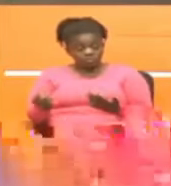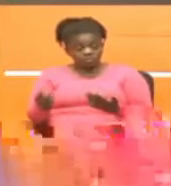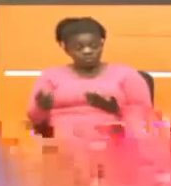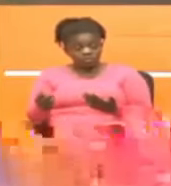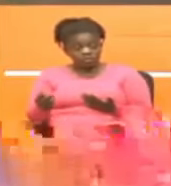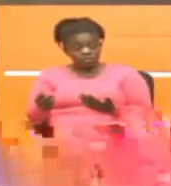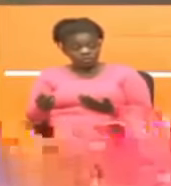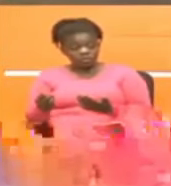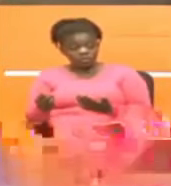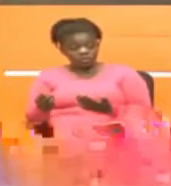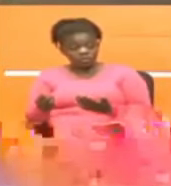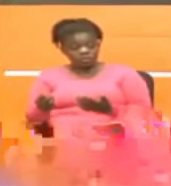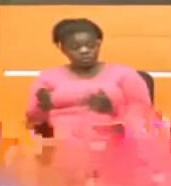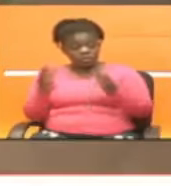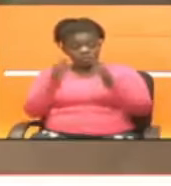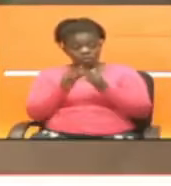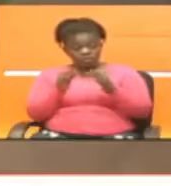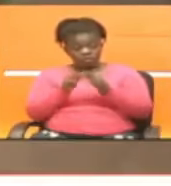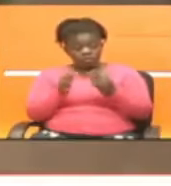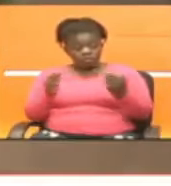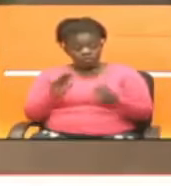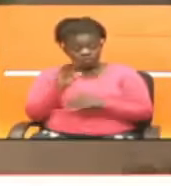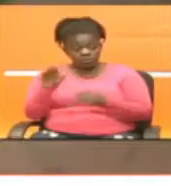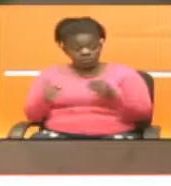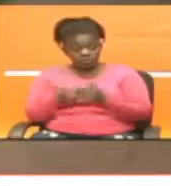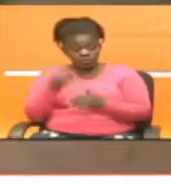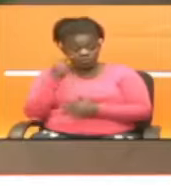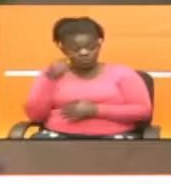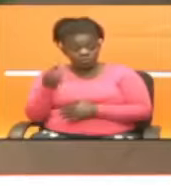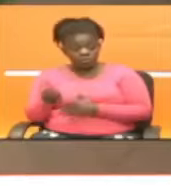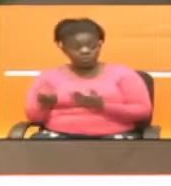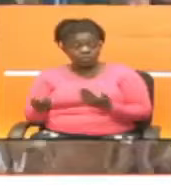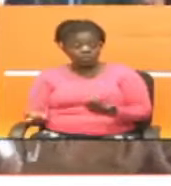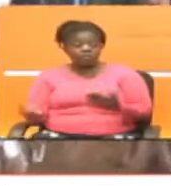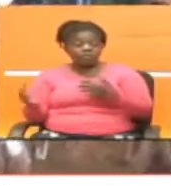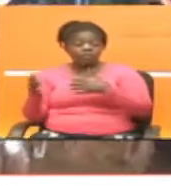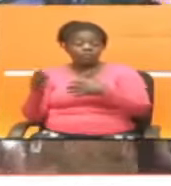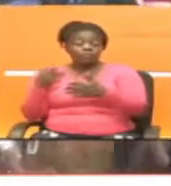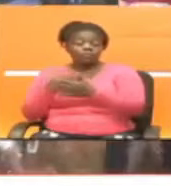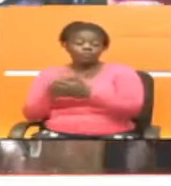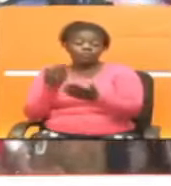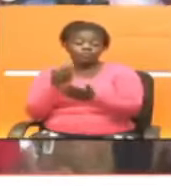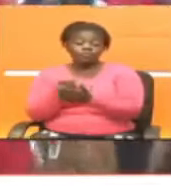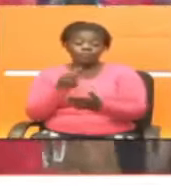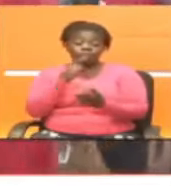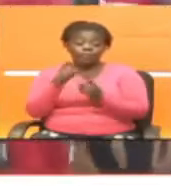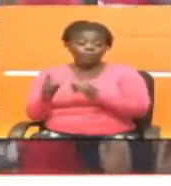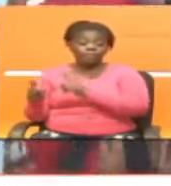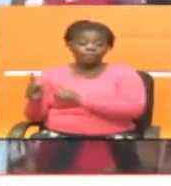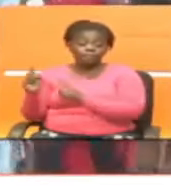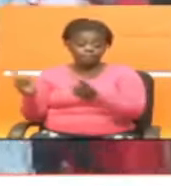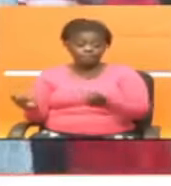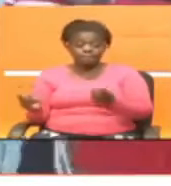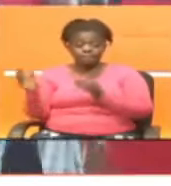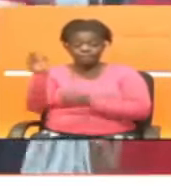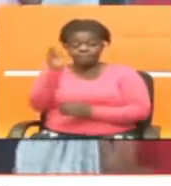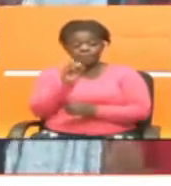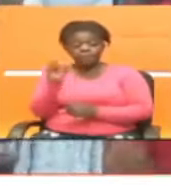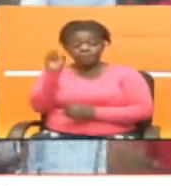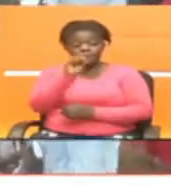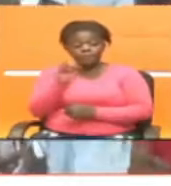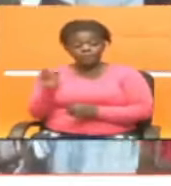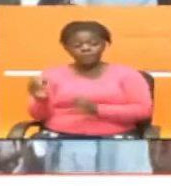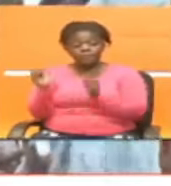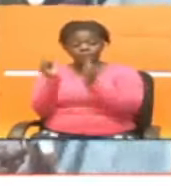kayumba kayumba kalala kudda wala n'abalansibye ne muwona. Basabe ab'ebyokwerinda okola omuyigo